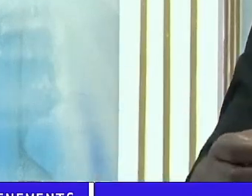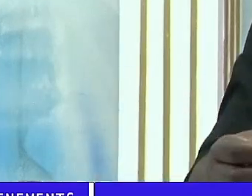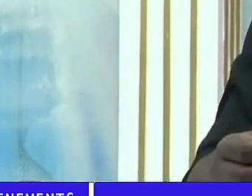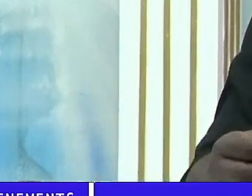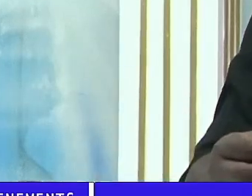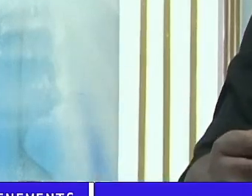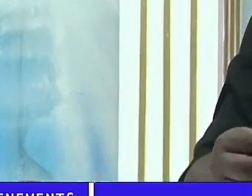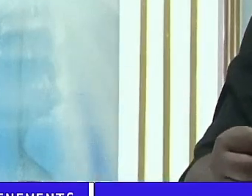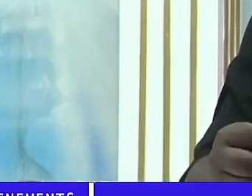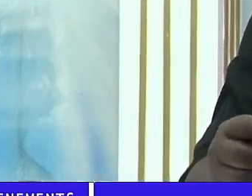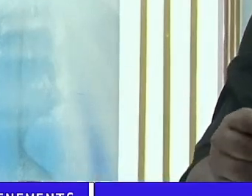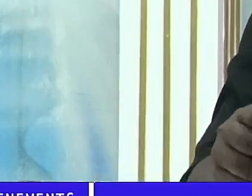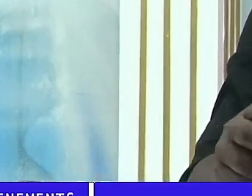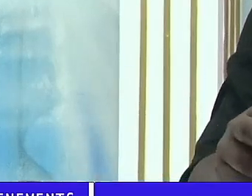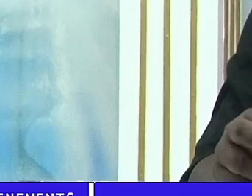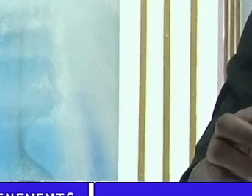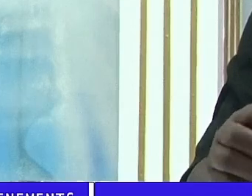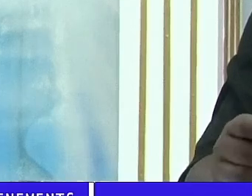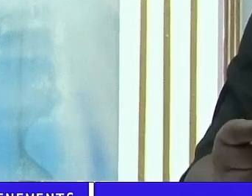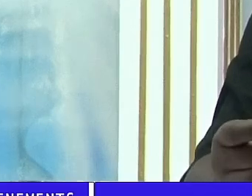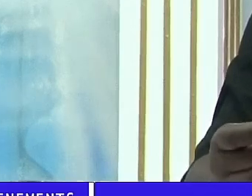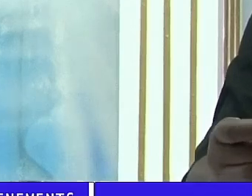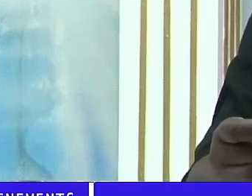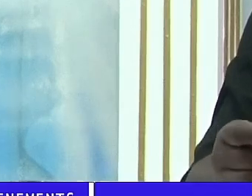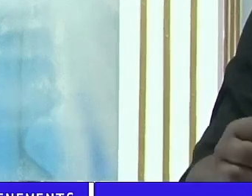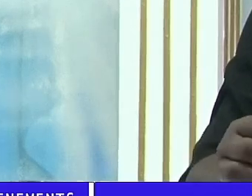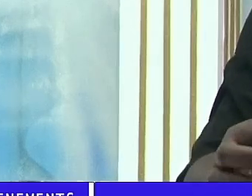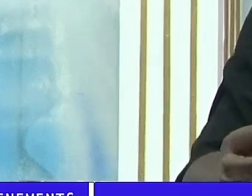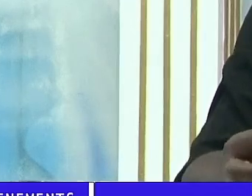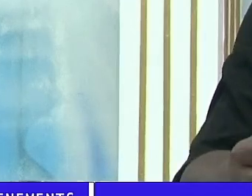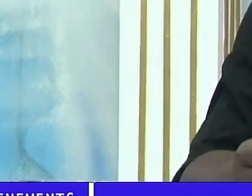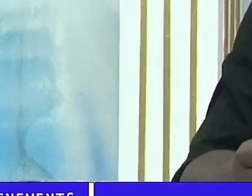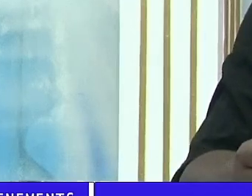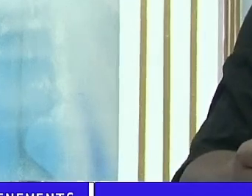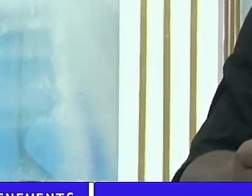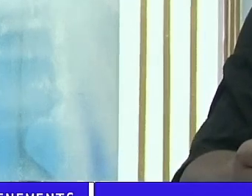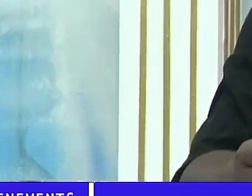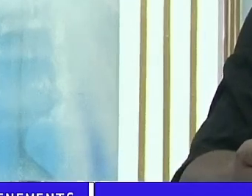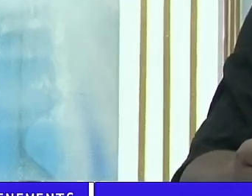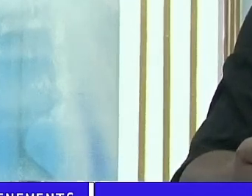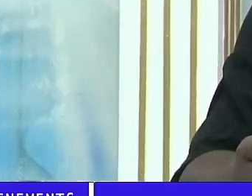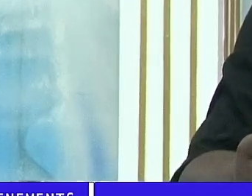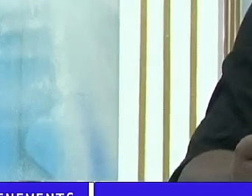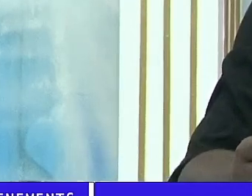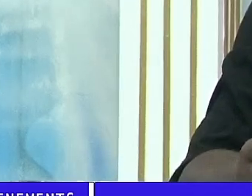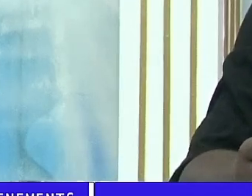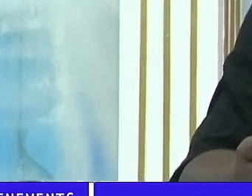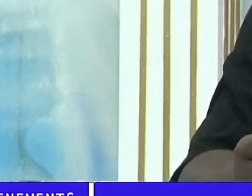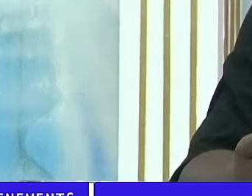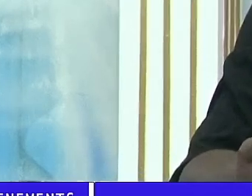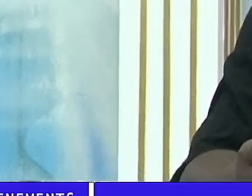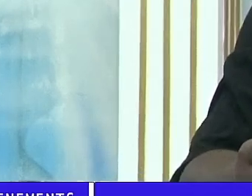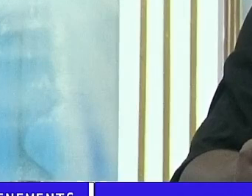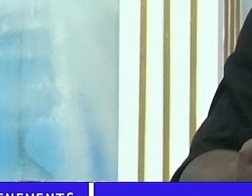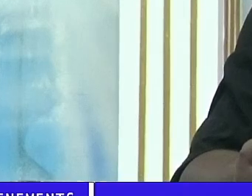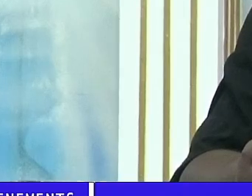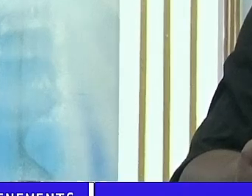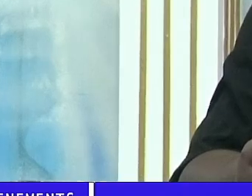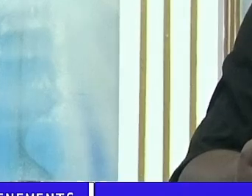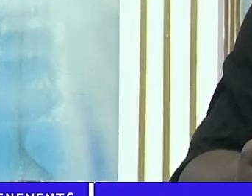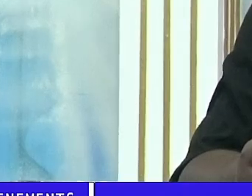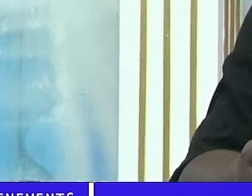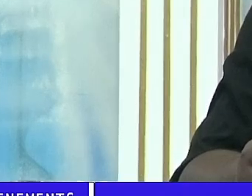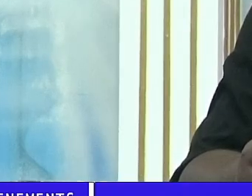par Régine Jean-Louis Delimont et famille, Révérend Père Amazon et Cordo, Richard Bernard, action de grâce à Marie de